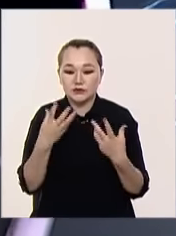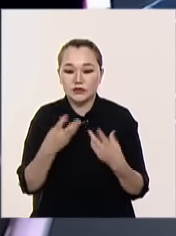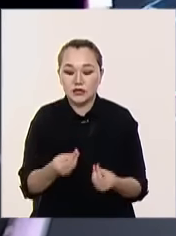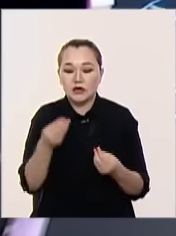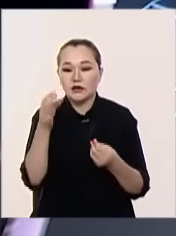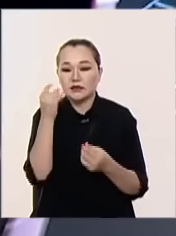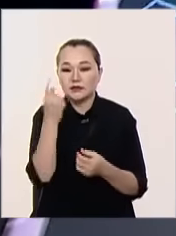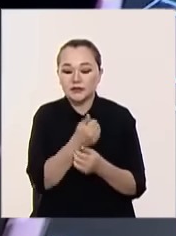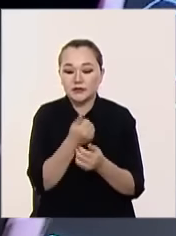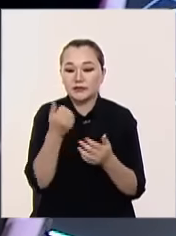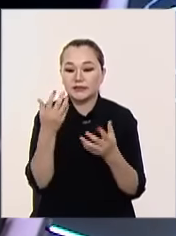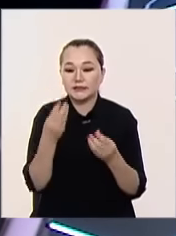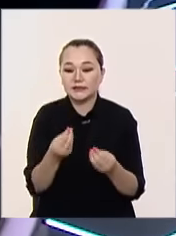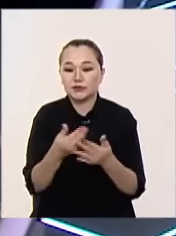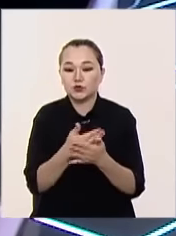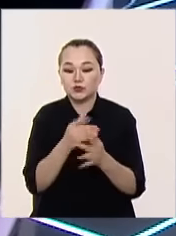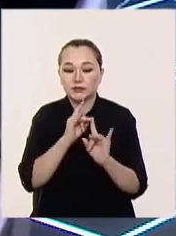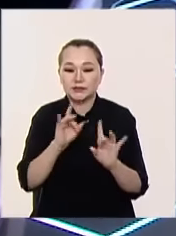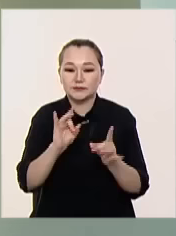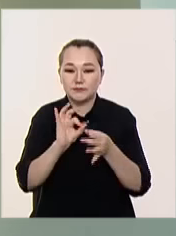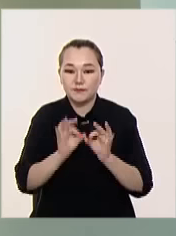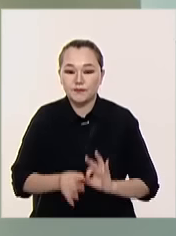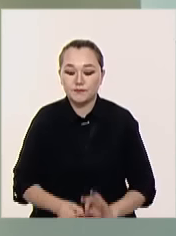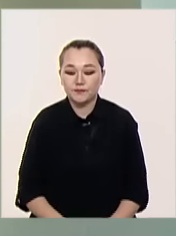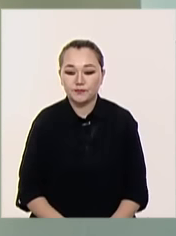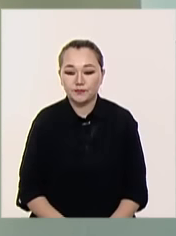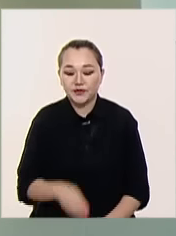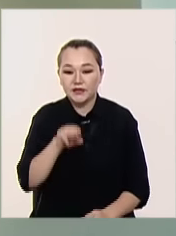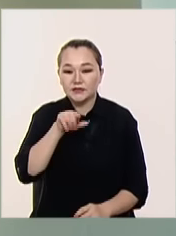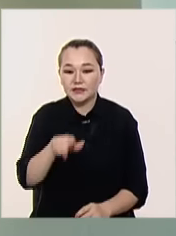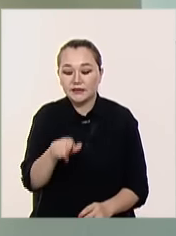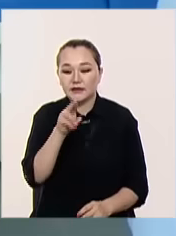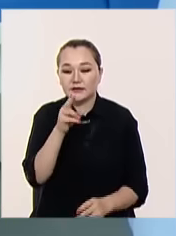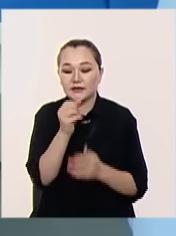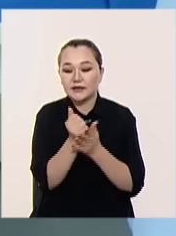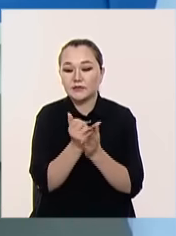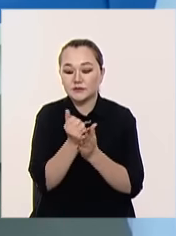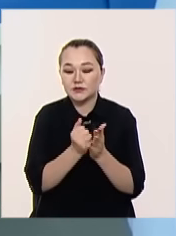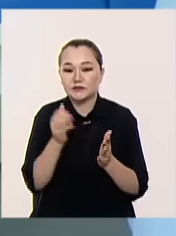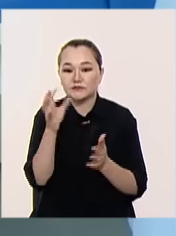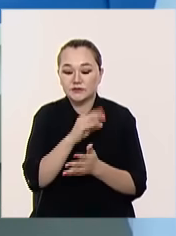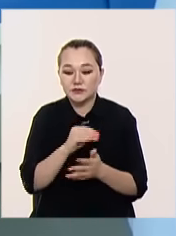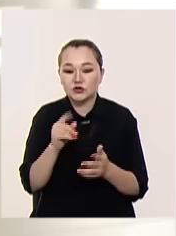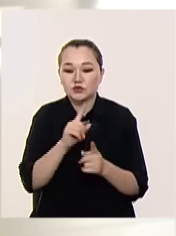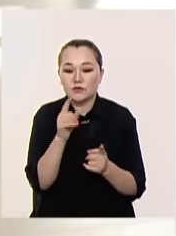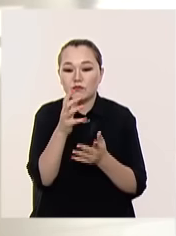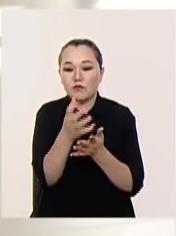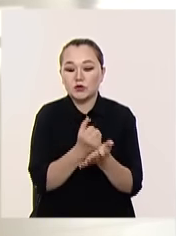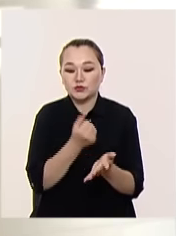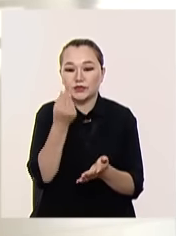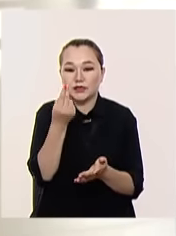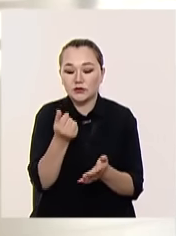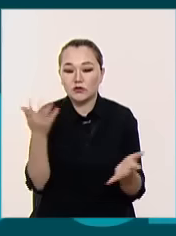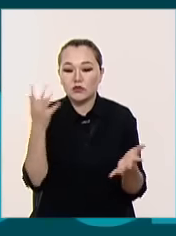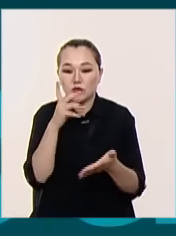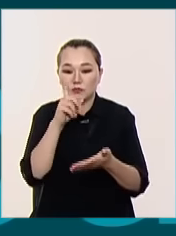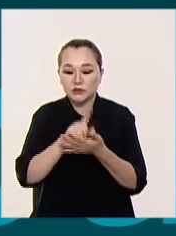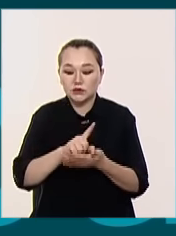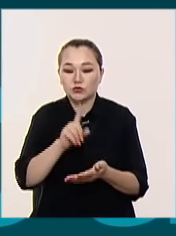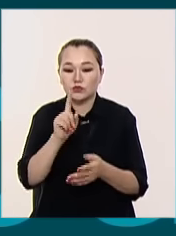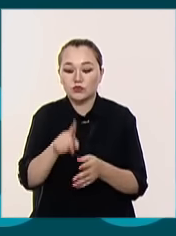ортасындағы ақпараттар легімен таныс болыңыздар. Деңгейлік депозиті бар салымшылар өтеме қалу үшін қандай шартты орындауы тиіс?